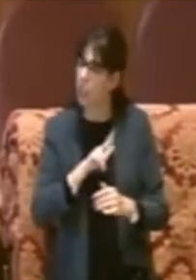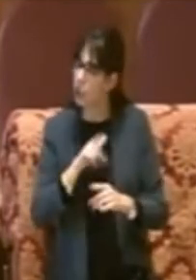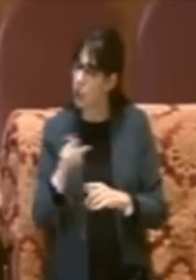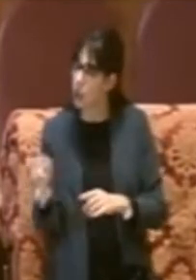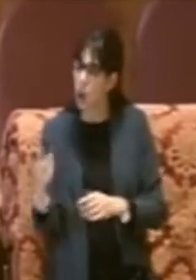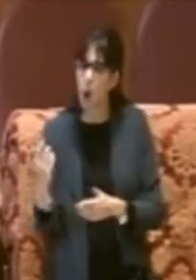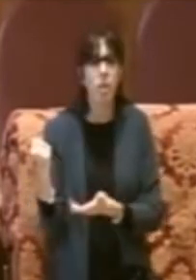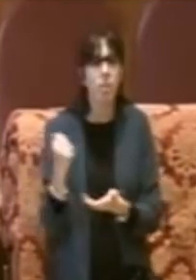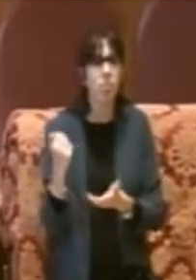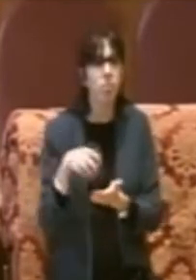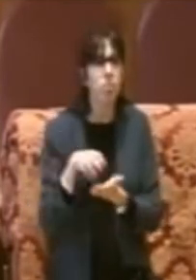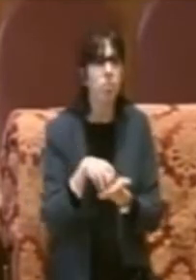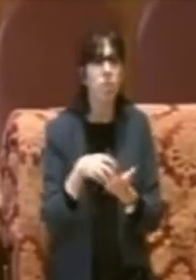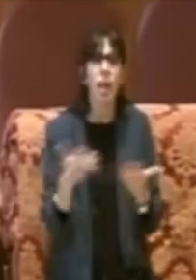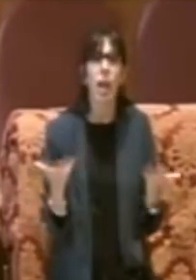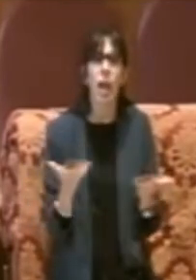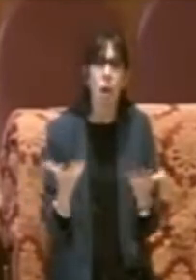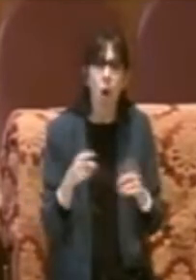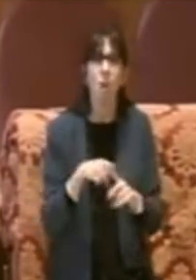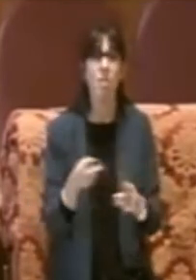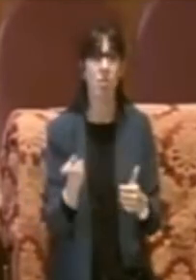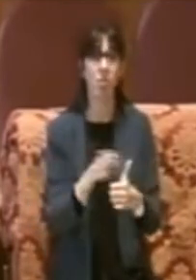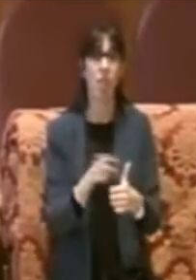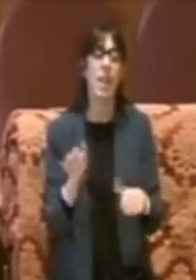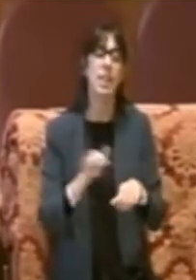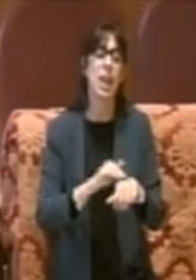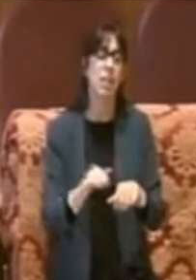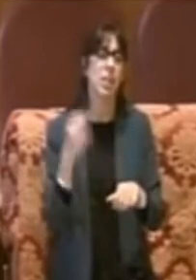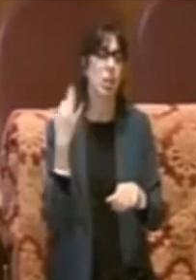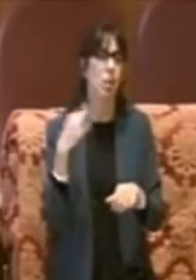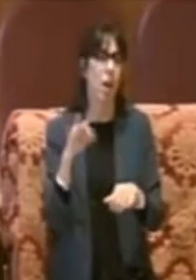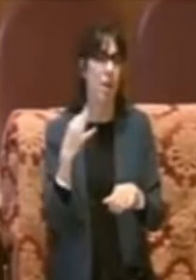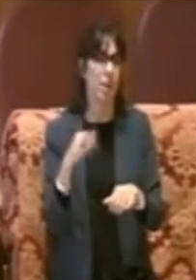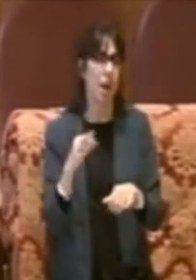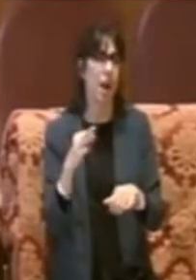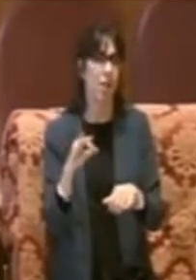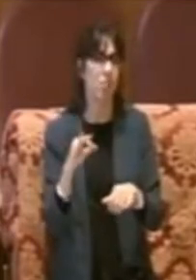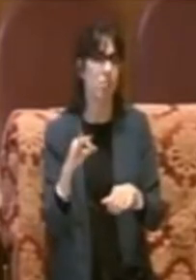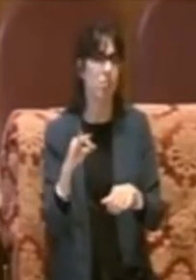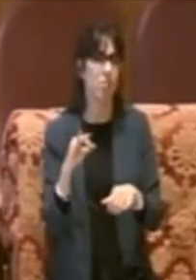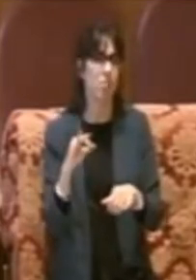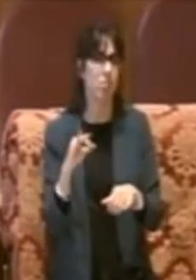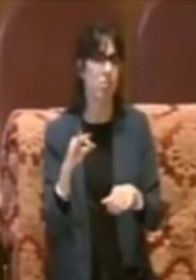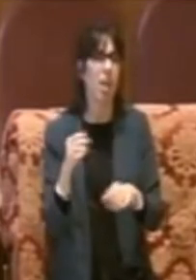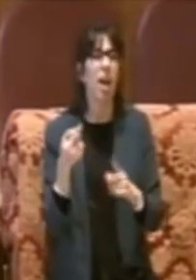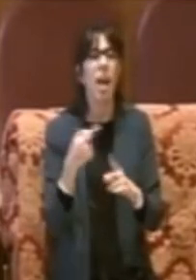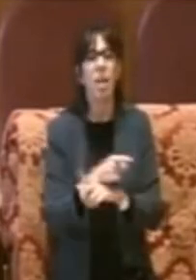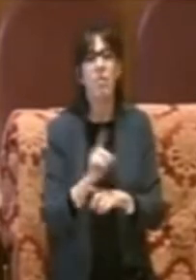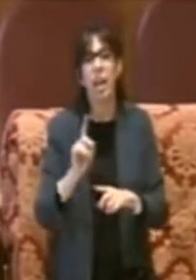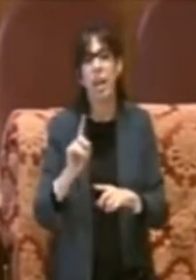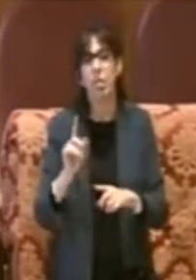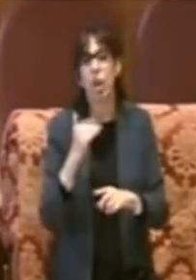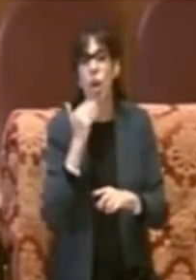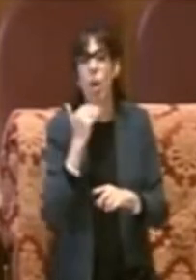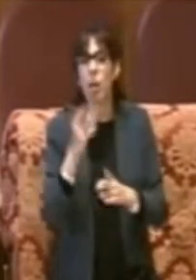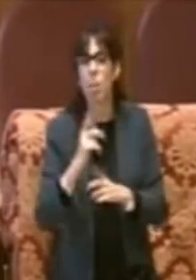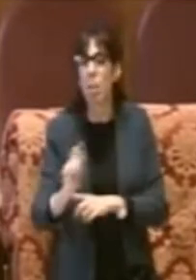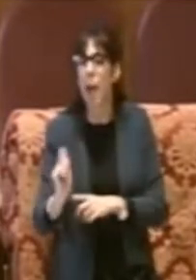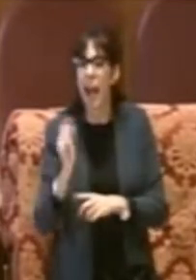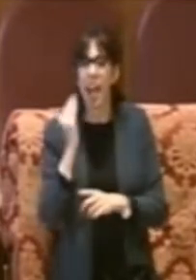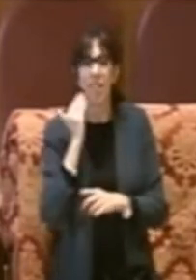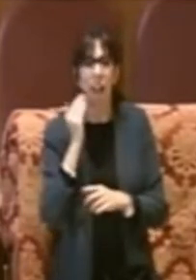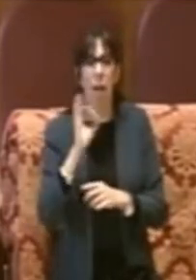gestione e la fornitura di servizi di qualità piuttosto magari che per pagare debiti o